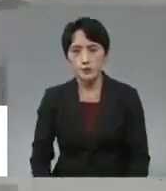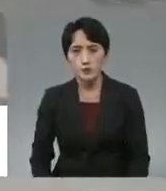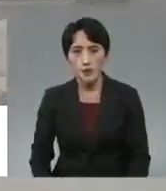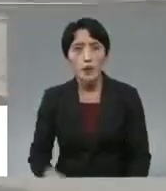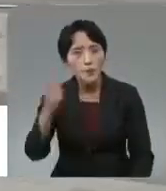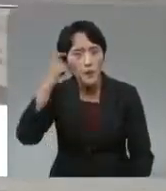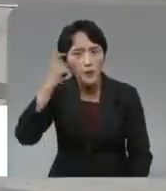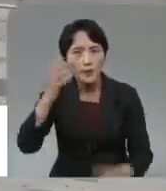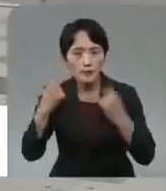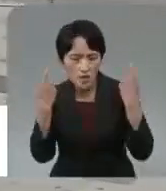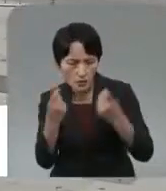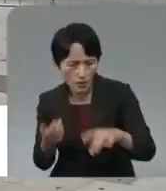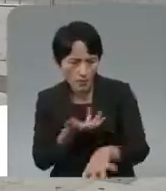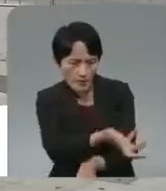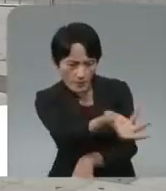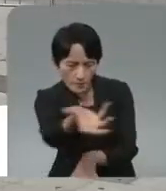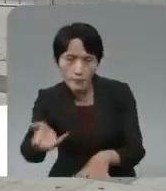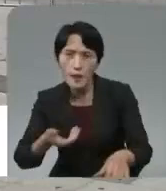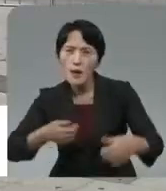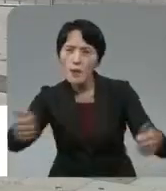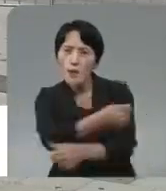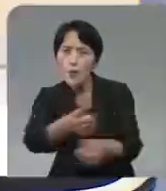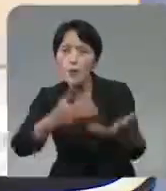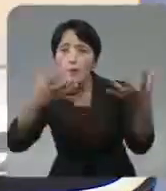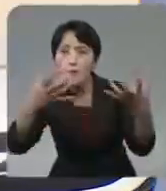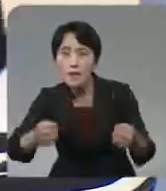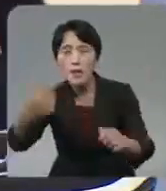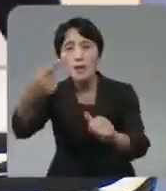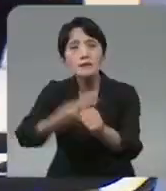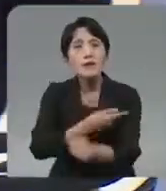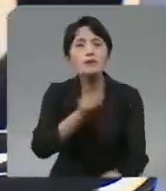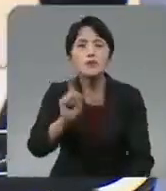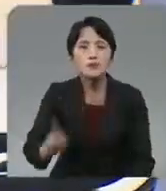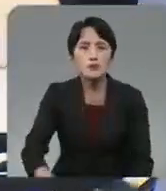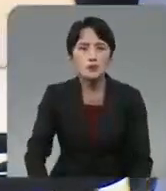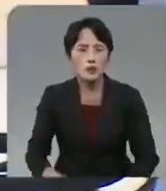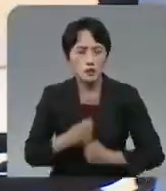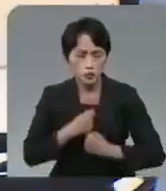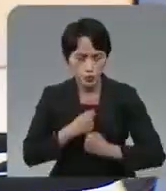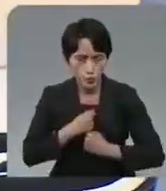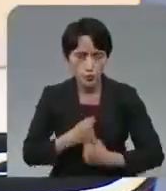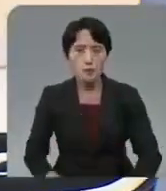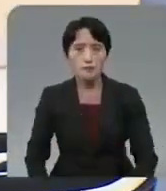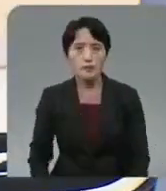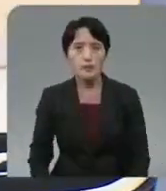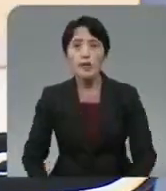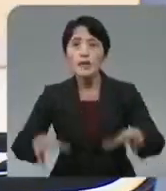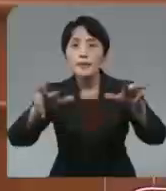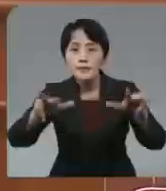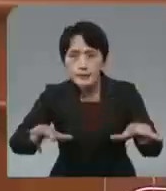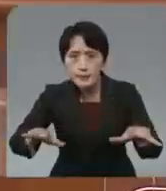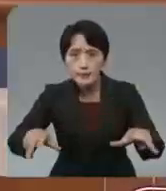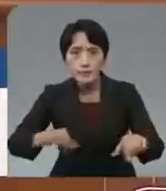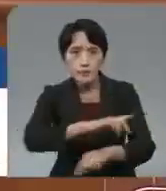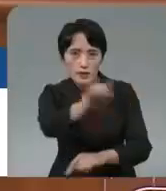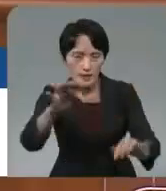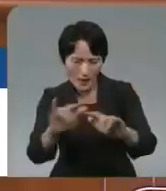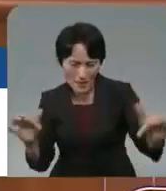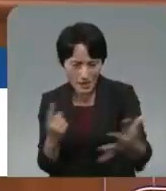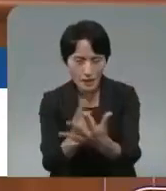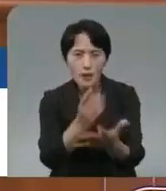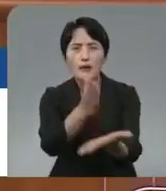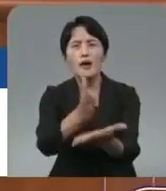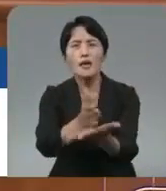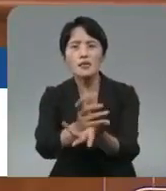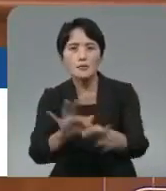数。预计控制此轮疫情的最关键时期为7月底和8月初的休假高峰期。政府